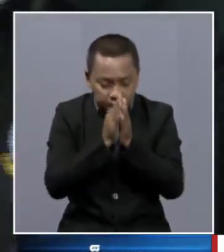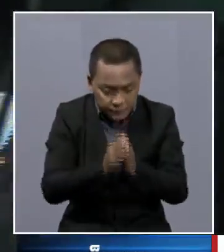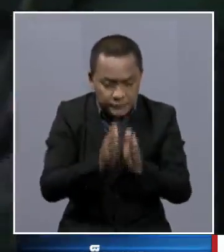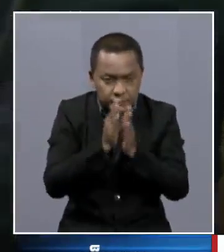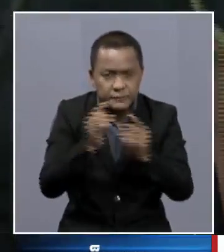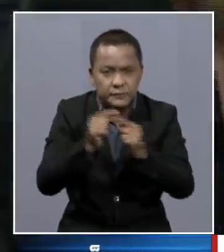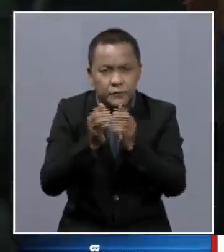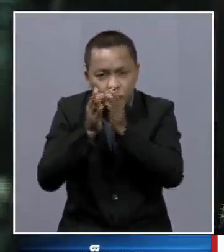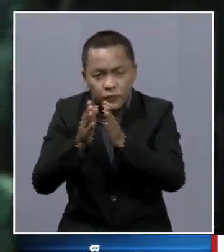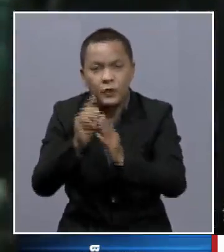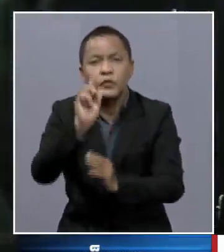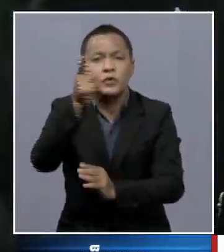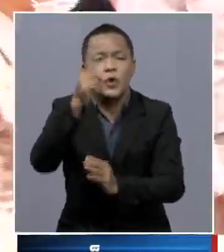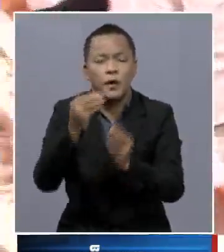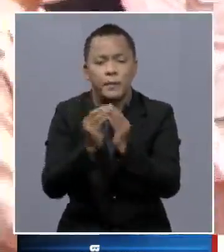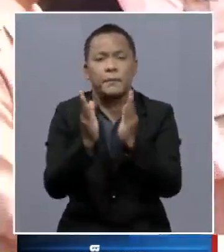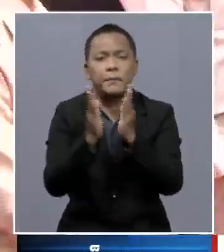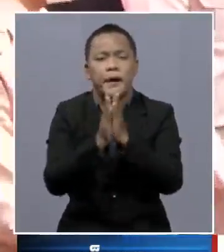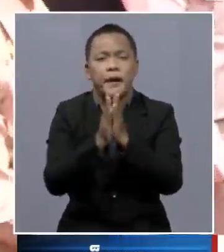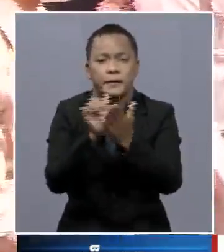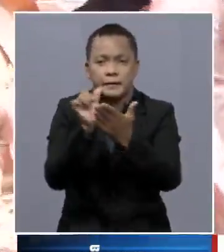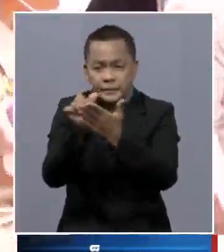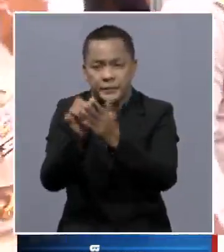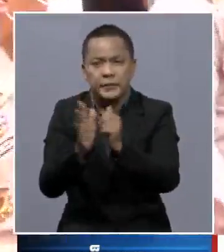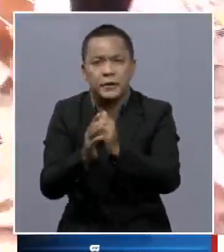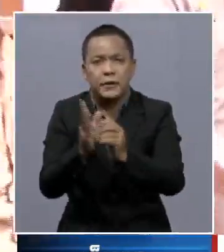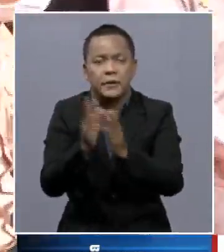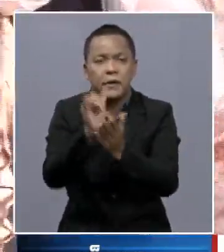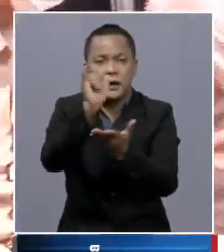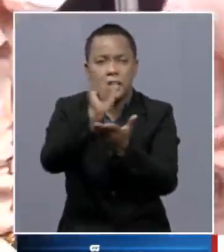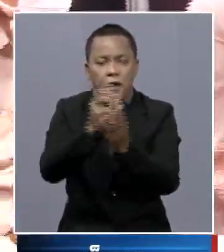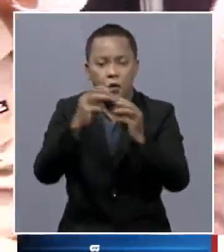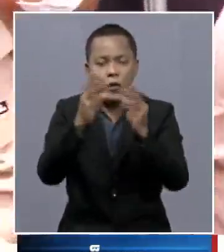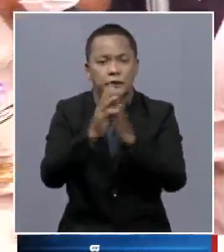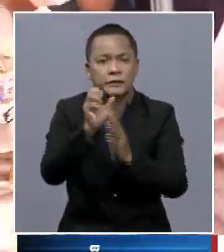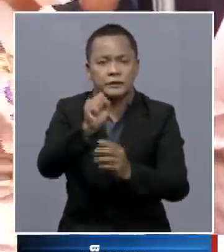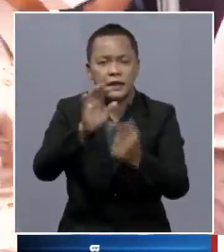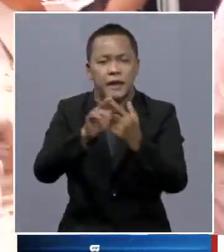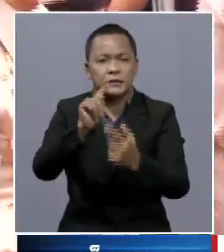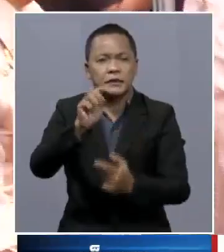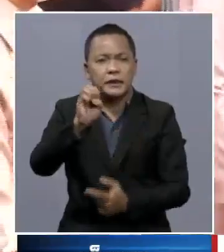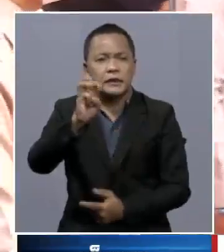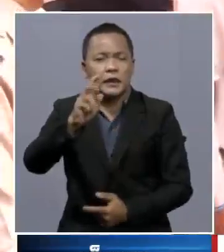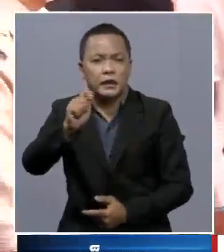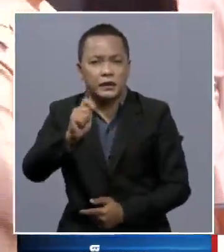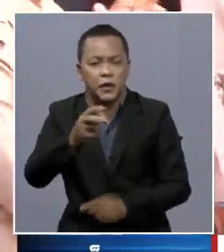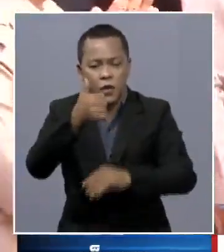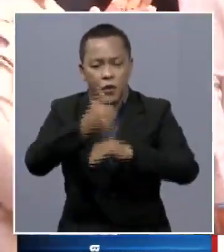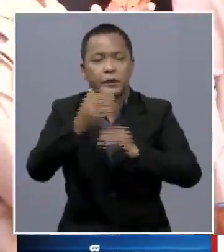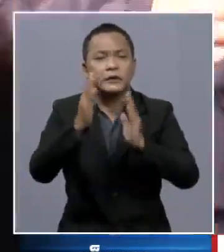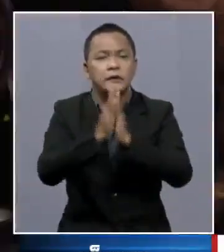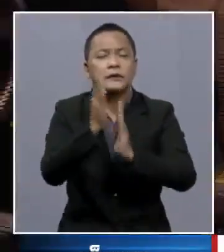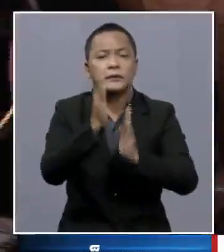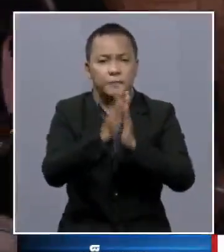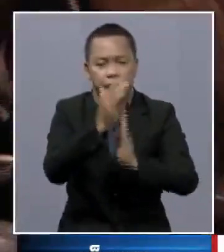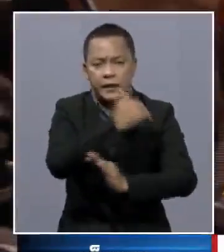ะ ไปให้ ปิดทอง พพุธษาย Ward หวงพ่อโตวัสตื่esครับกราบนวัศสการ จะเอาวัตื่